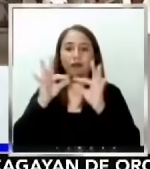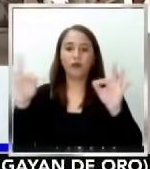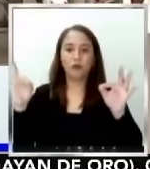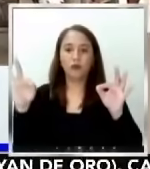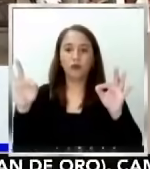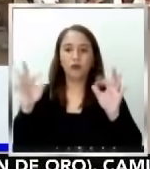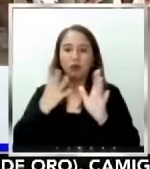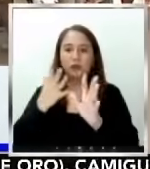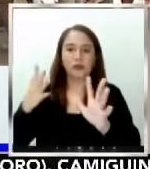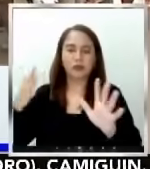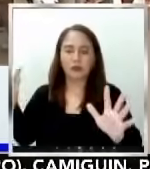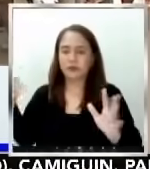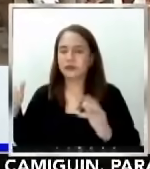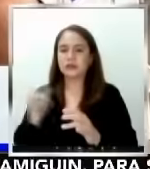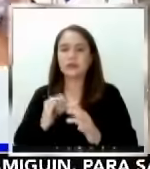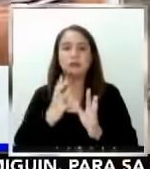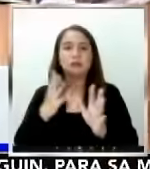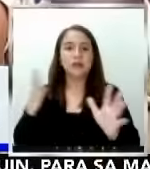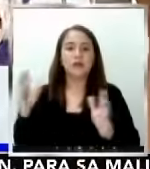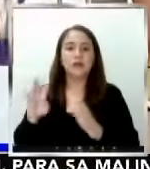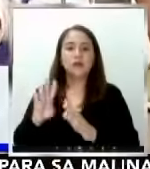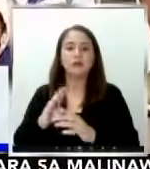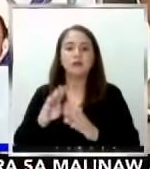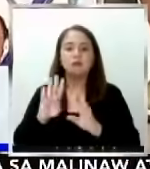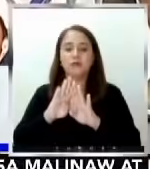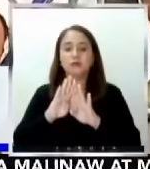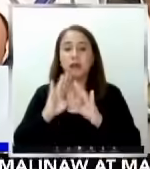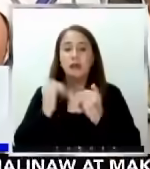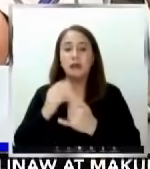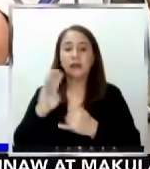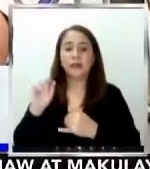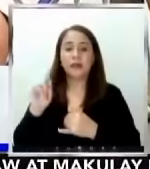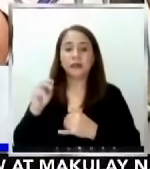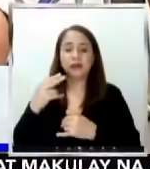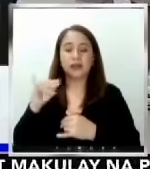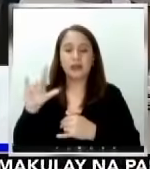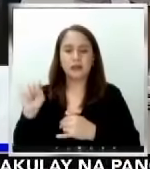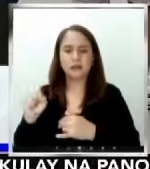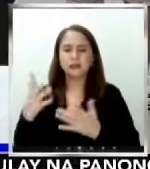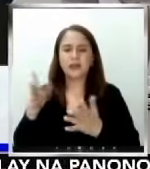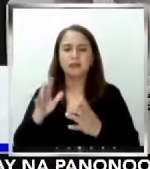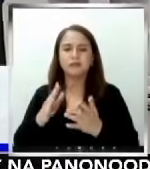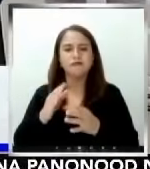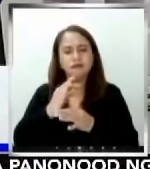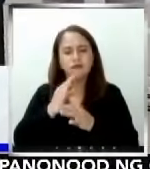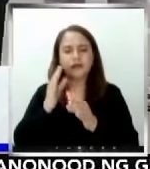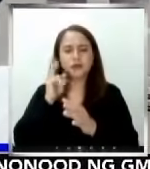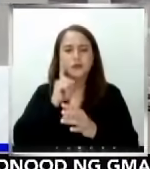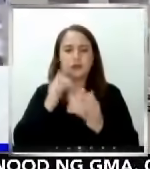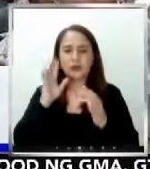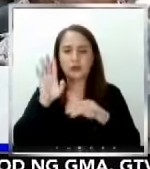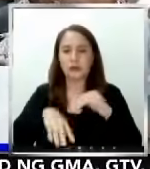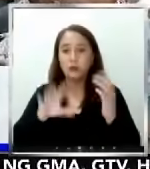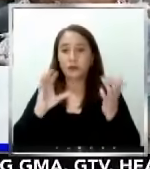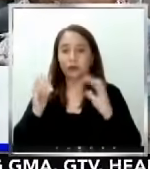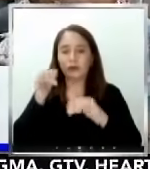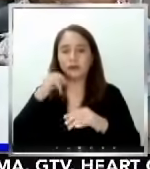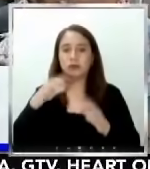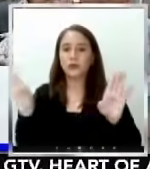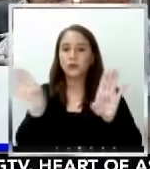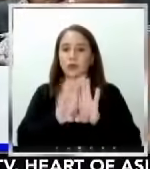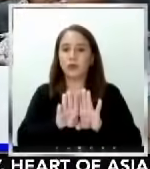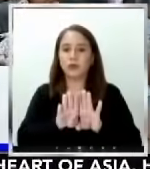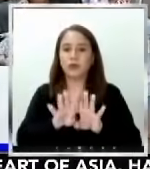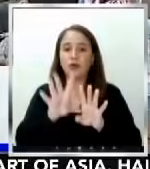Pila rin sa Barangay Batasan Hills, pero mas maayos na kumpara kahapon. Isa na rana ang kalsada para sa 4,000